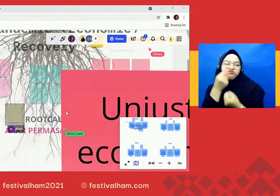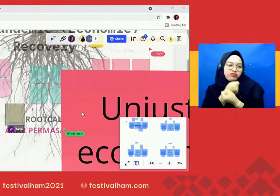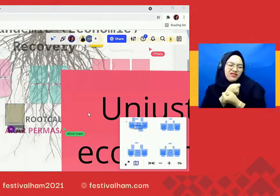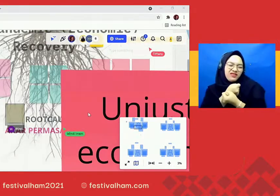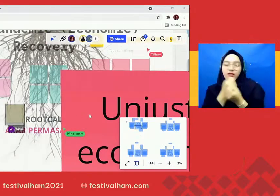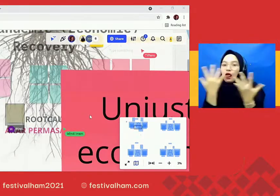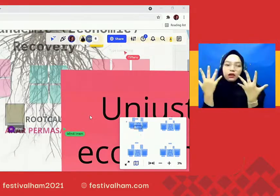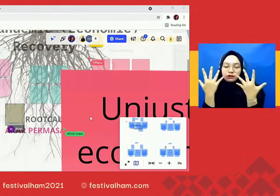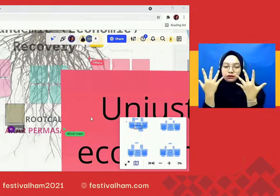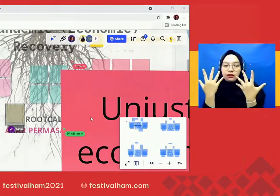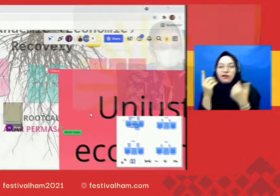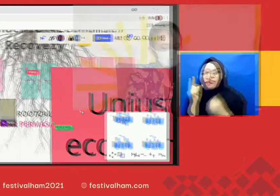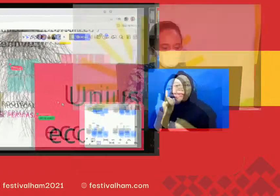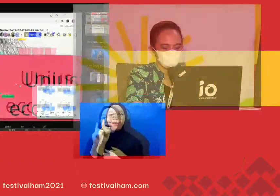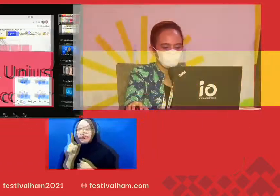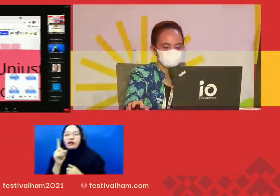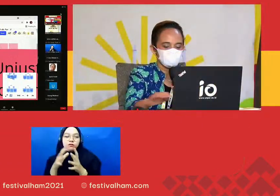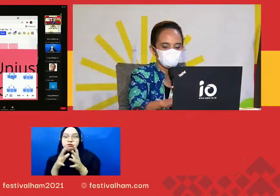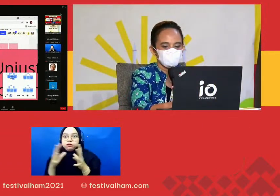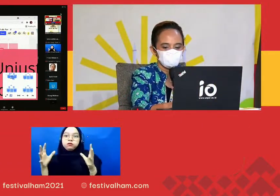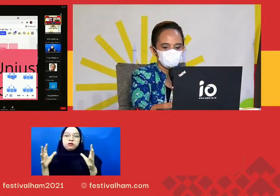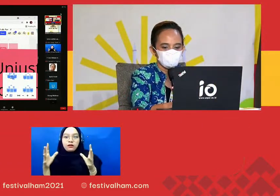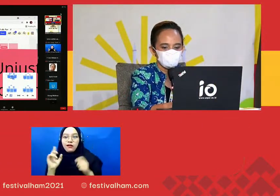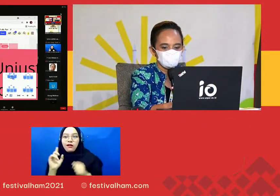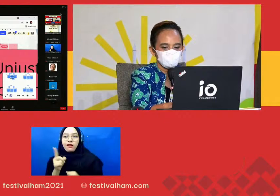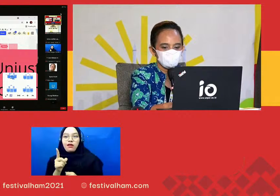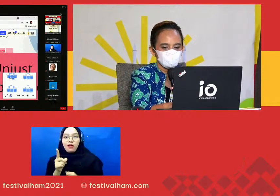Wah, ada yang besar sekali nih.